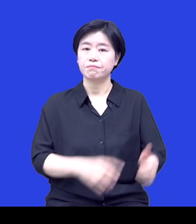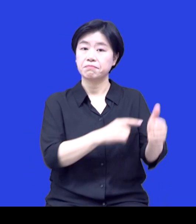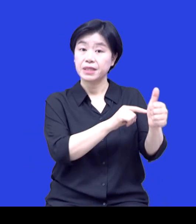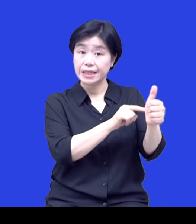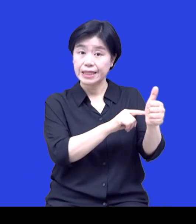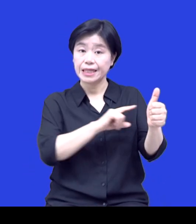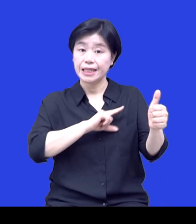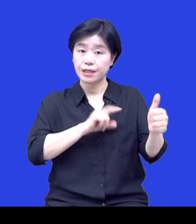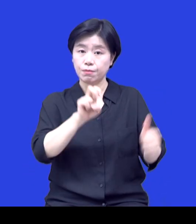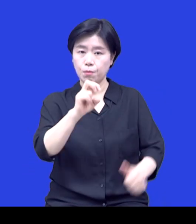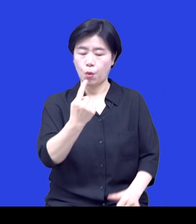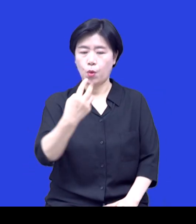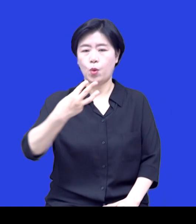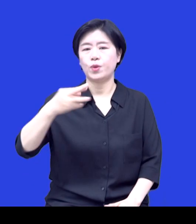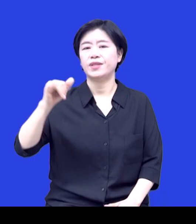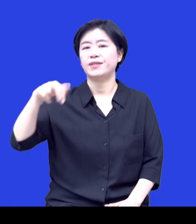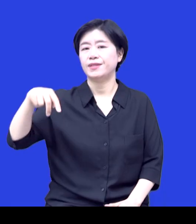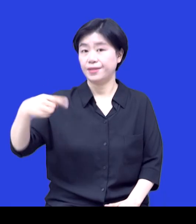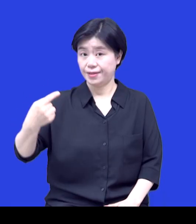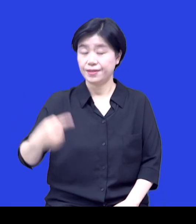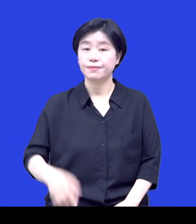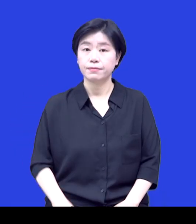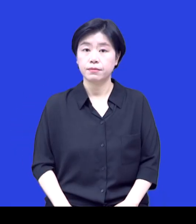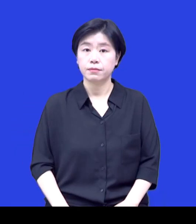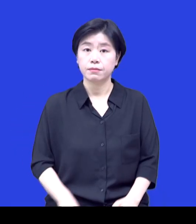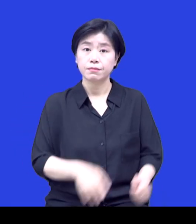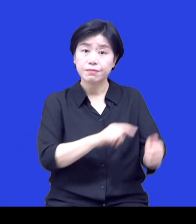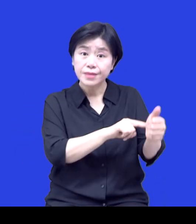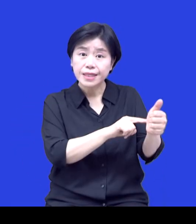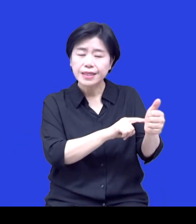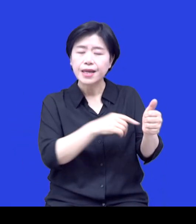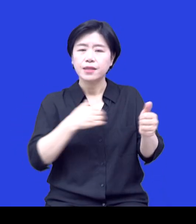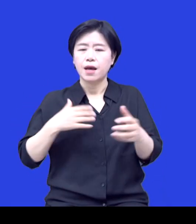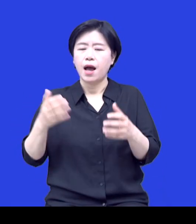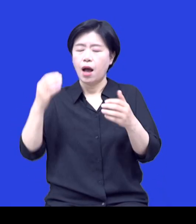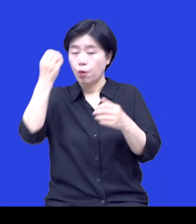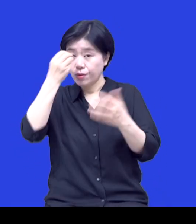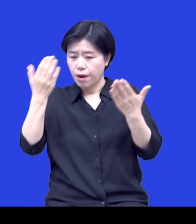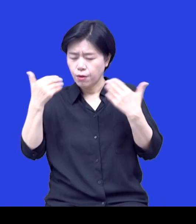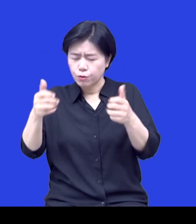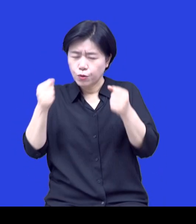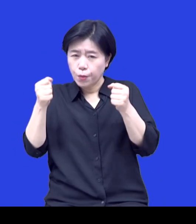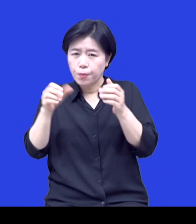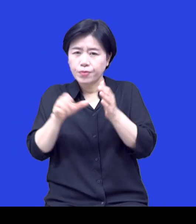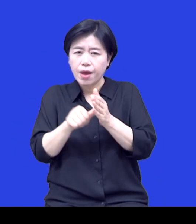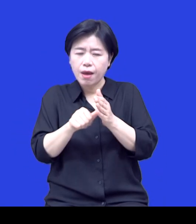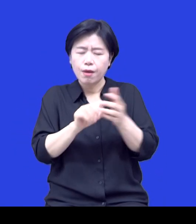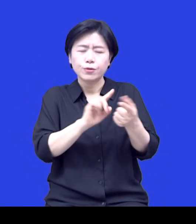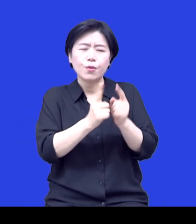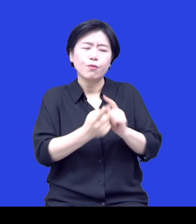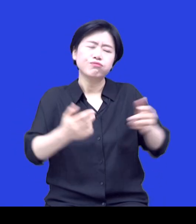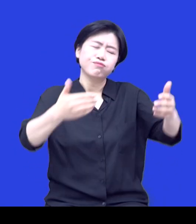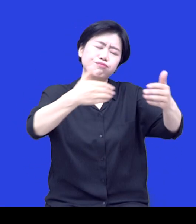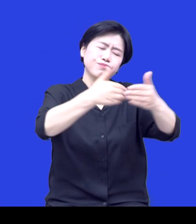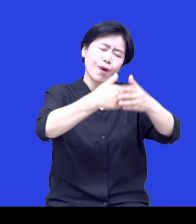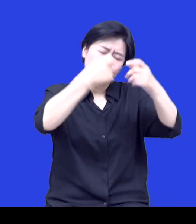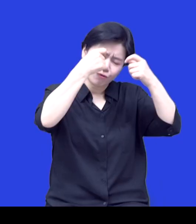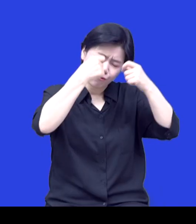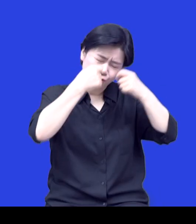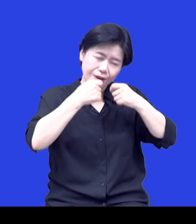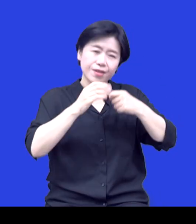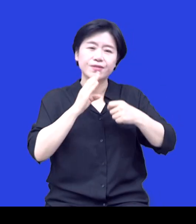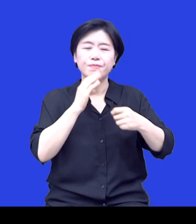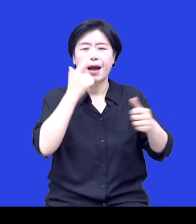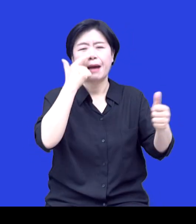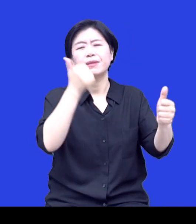모리스라는 선생님인데 졸업할 때 제가 가서 그분 안고 울었죠. 진짜 아버지 같은 분이었어요.